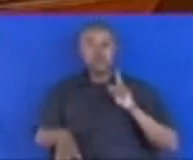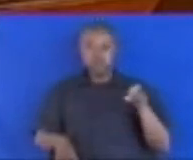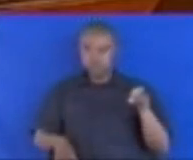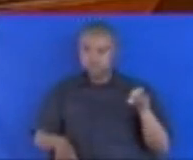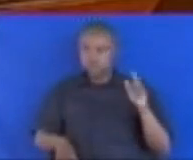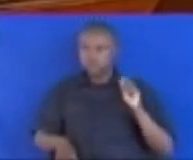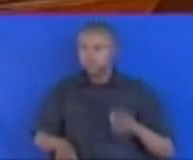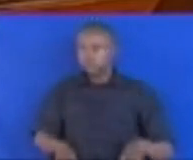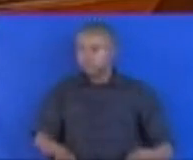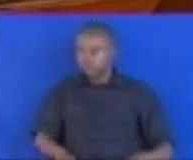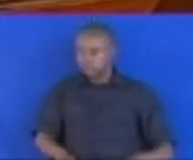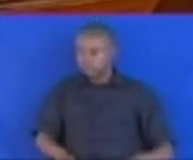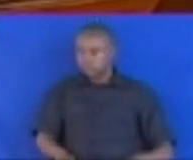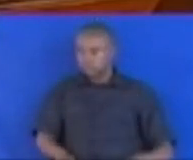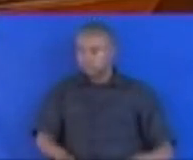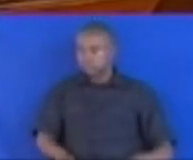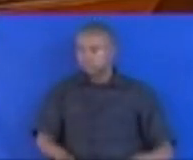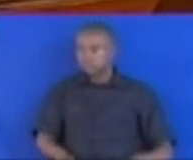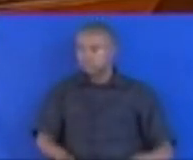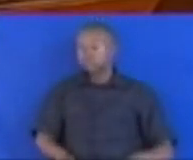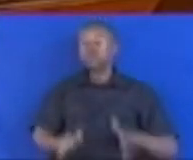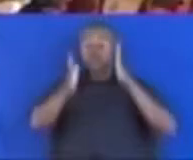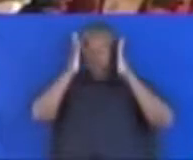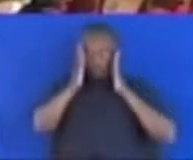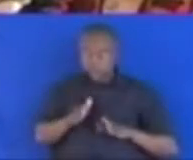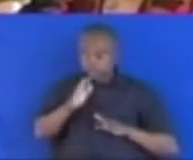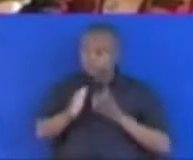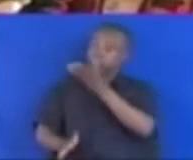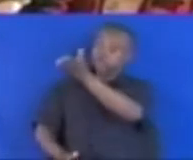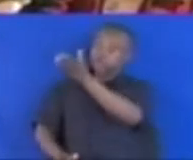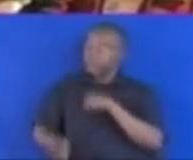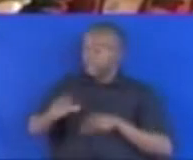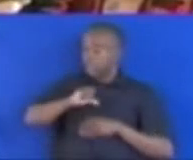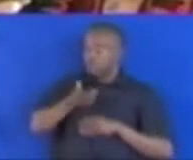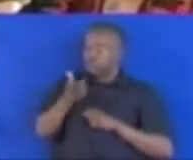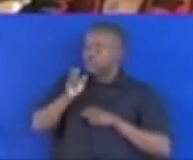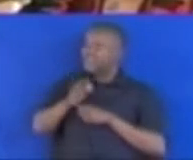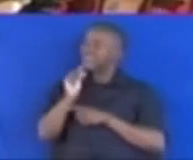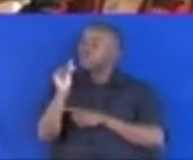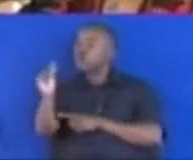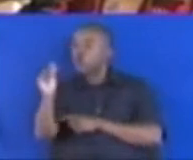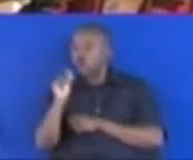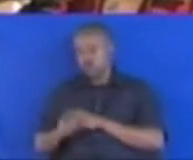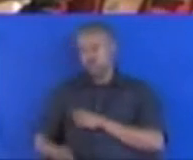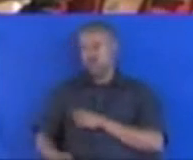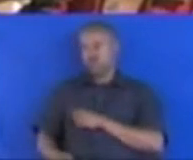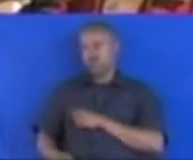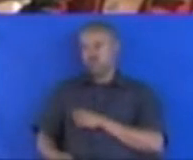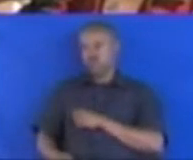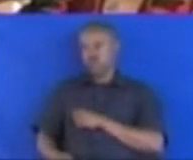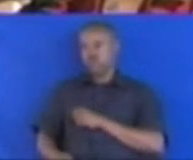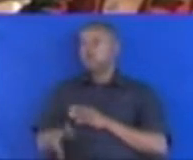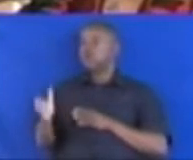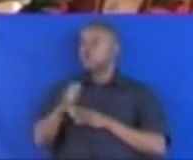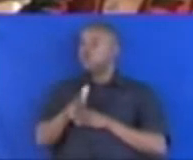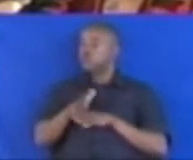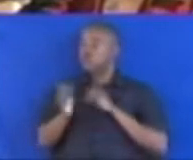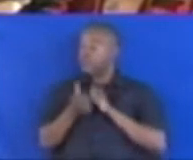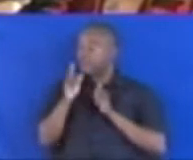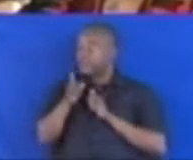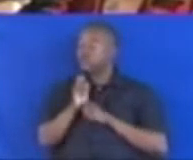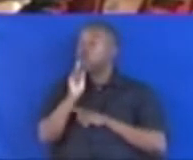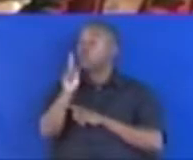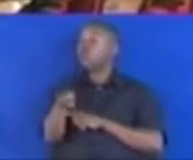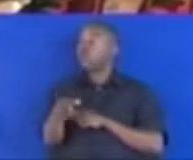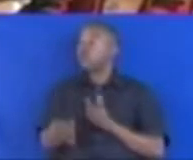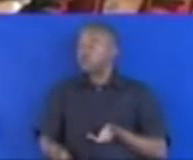sana sana. Mheshimiwa Naibu Speaker, niruhusu kidogo niongeze kidogo. Matatizo ambayo tunayo